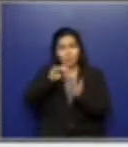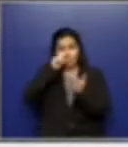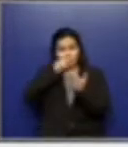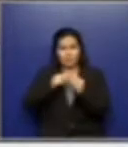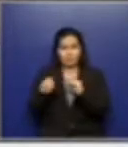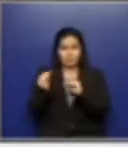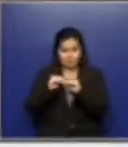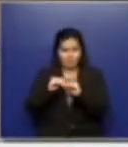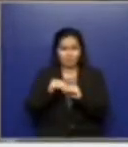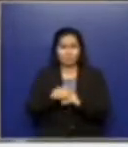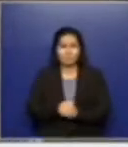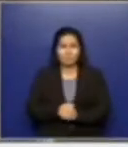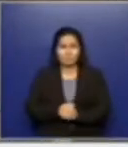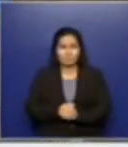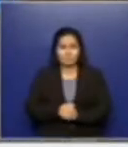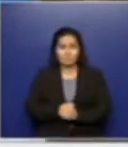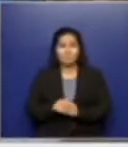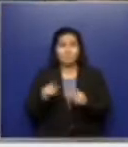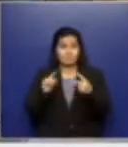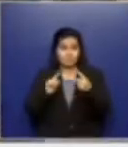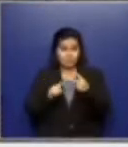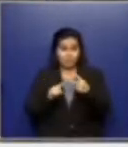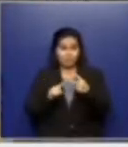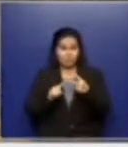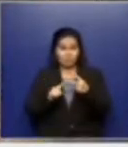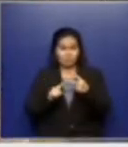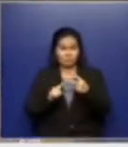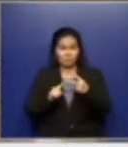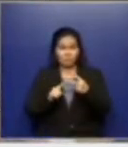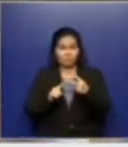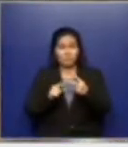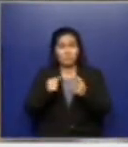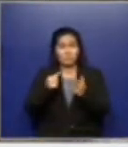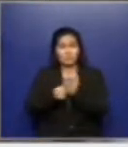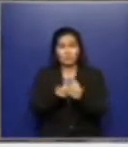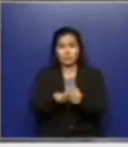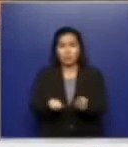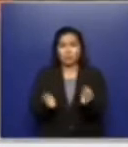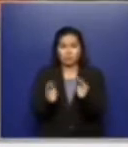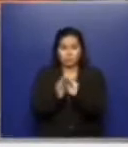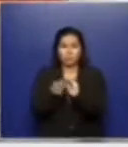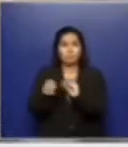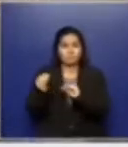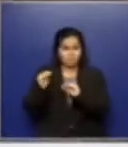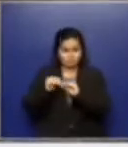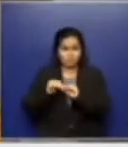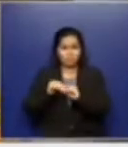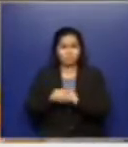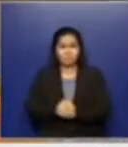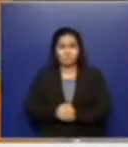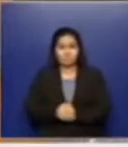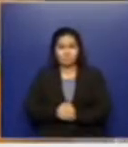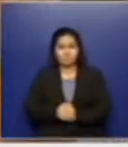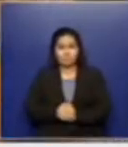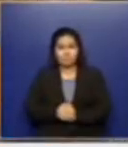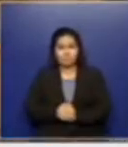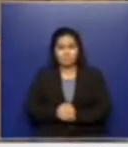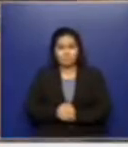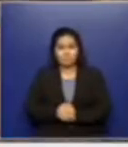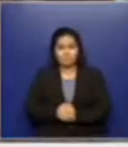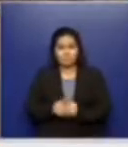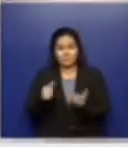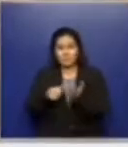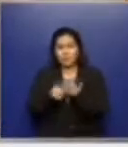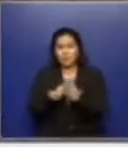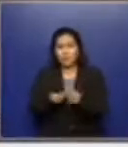ตัว1อันที่2ที่จะเกิดก็คือหนี้ครัวเรือน นี่ครัวเรือนมันจะไปจากไหนล่ะก็วันนี้ร